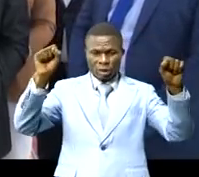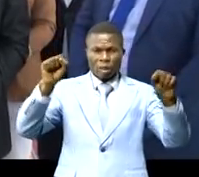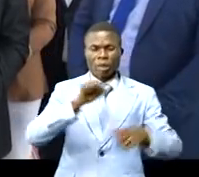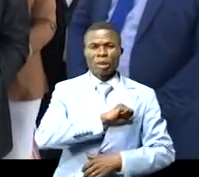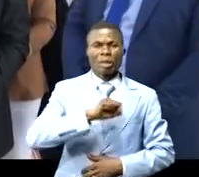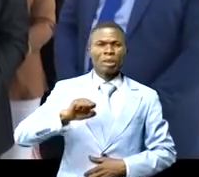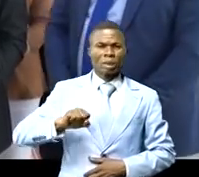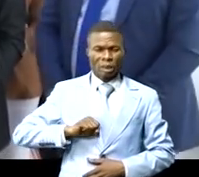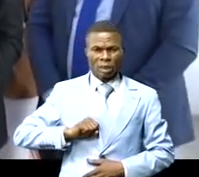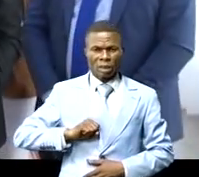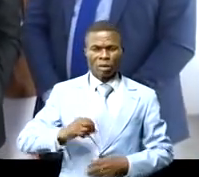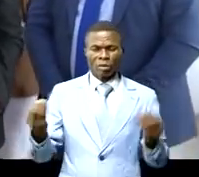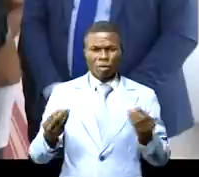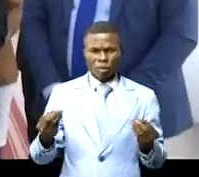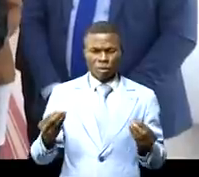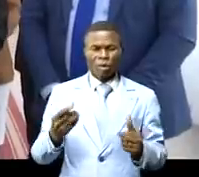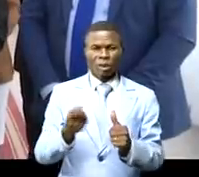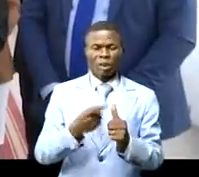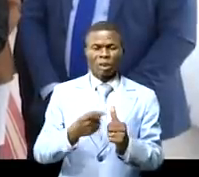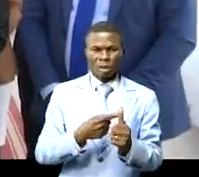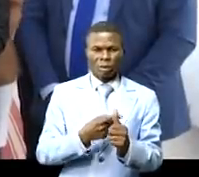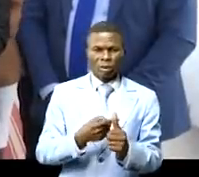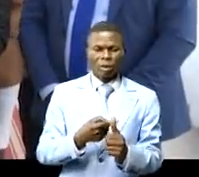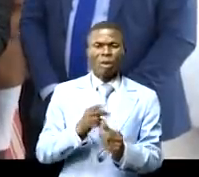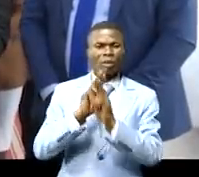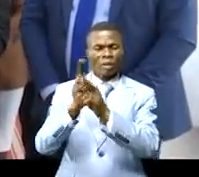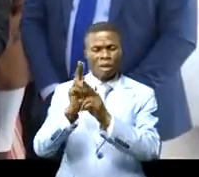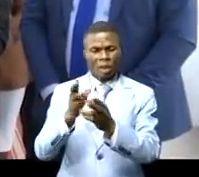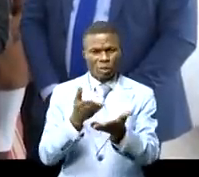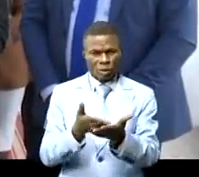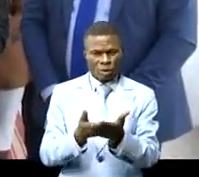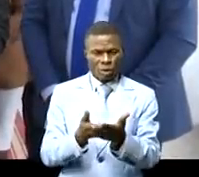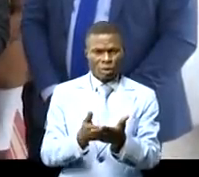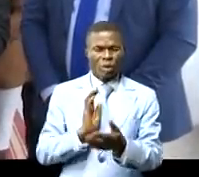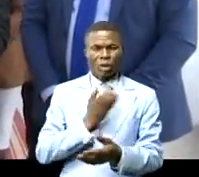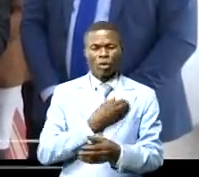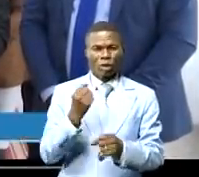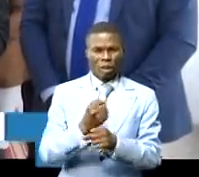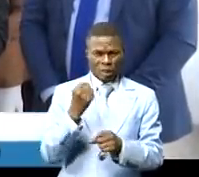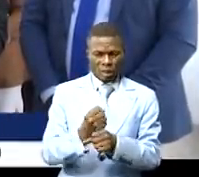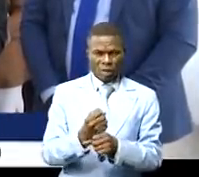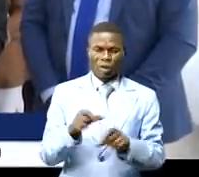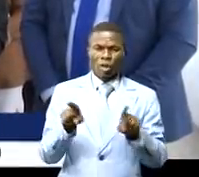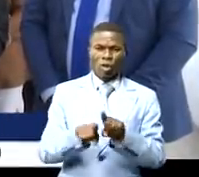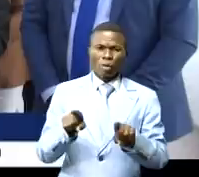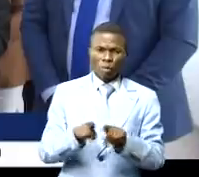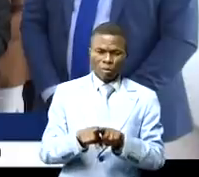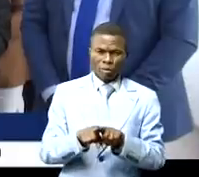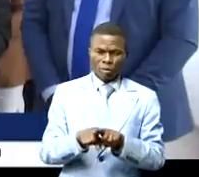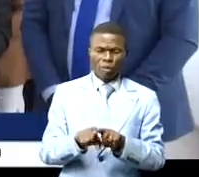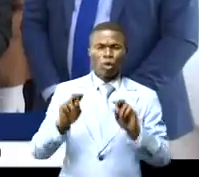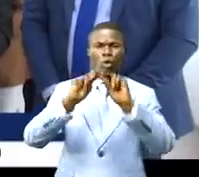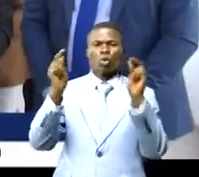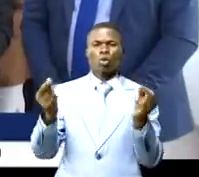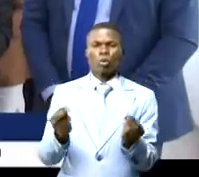du Sénat, pour d'abord lui faire l'état des lieux de notre travail en tant que